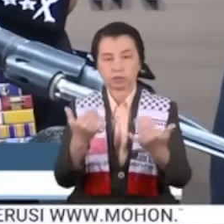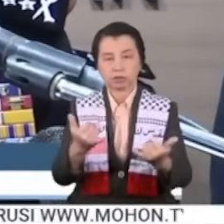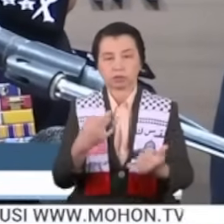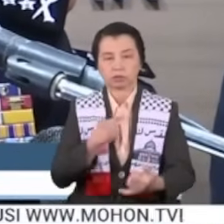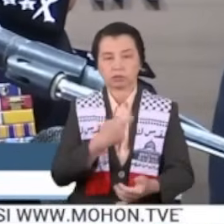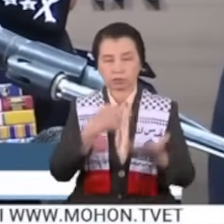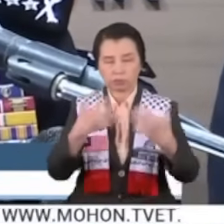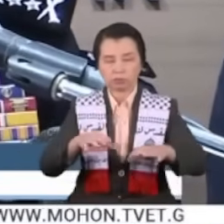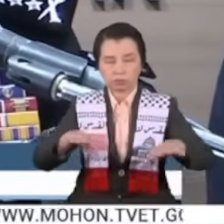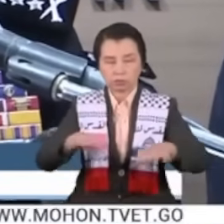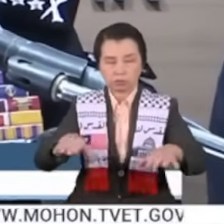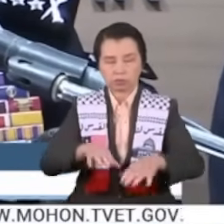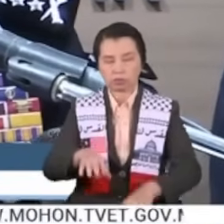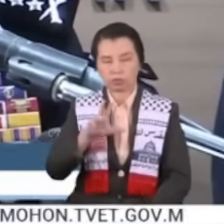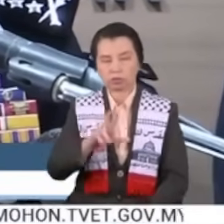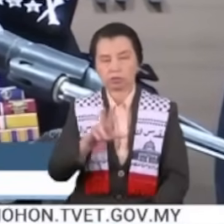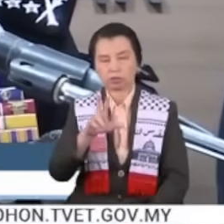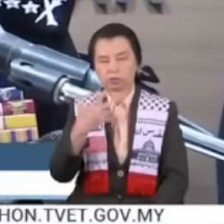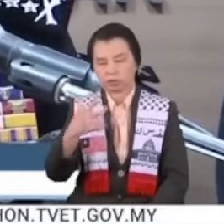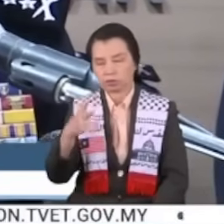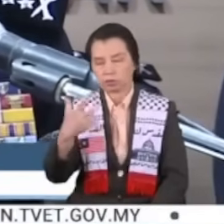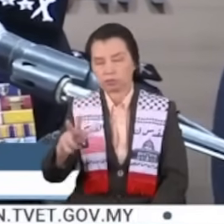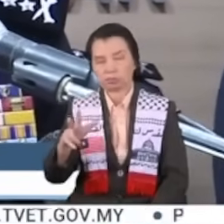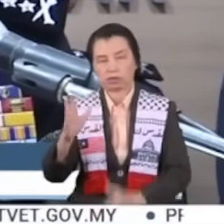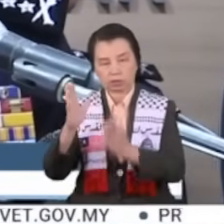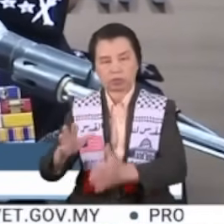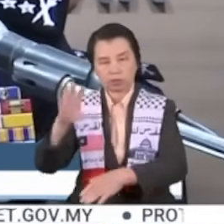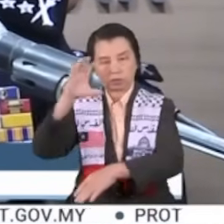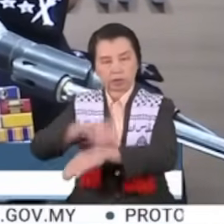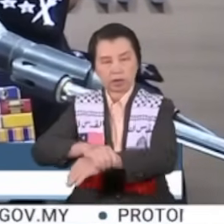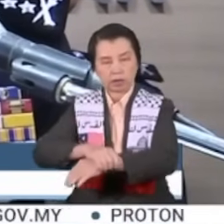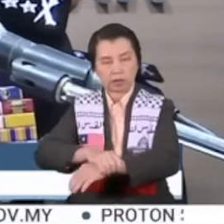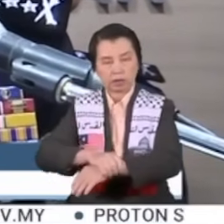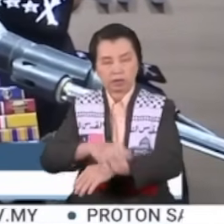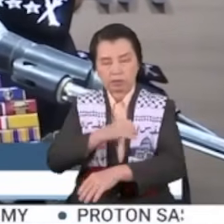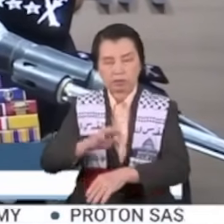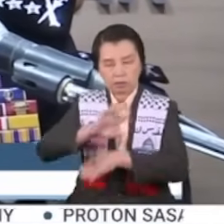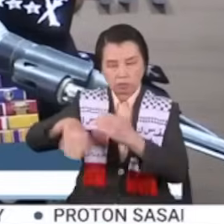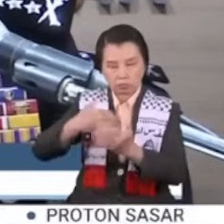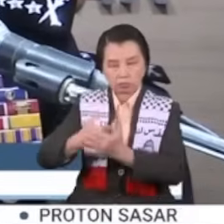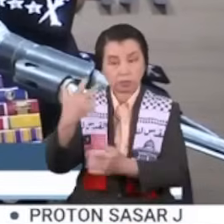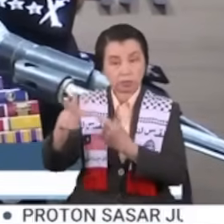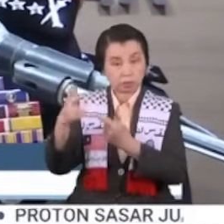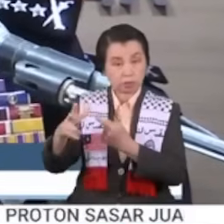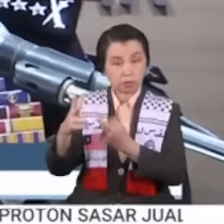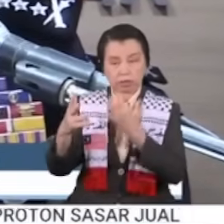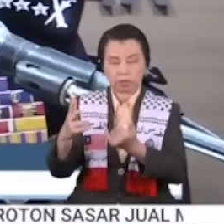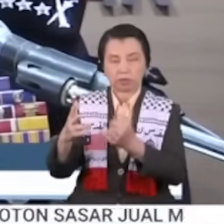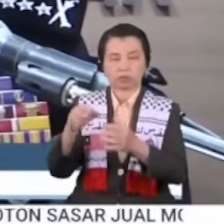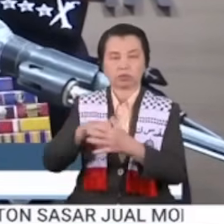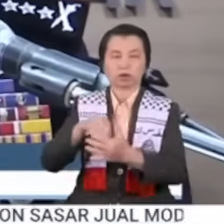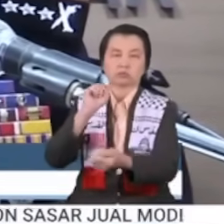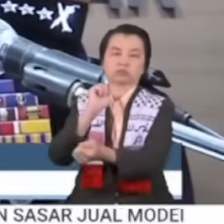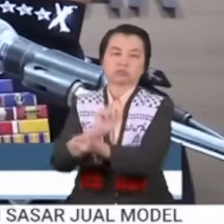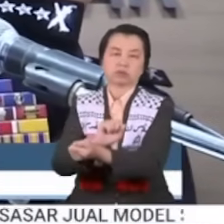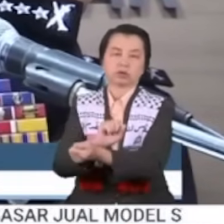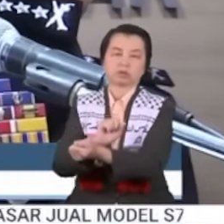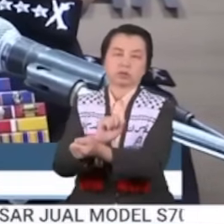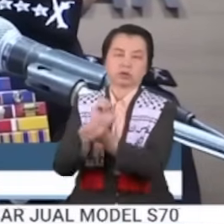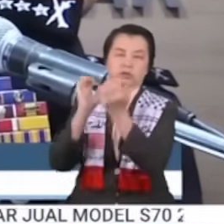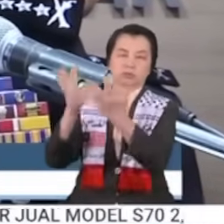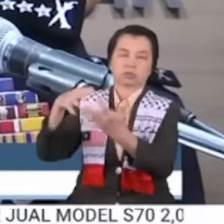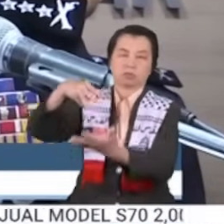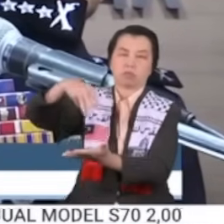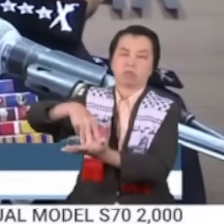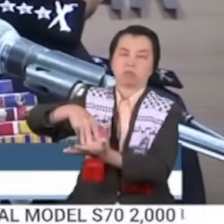kita telah membuat seramai 30 13 tangkapan untuk siasatan dan kesemua orang ni masih lagi dalam Ran jadi Selepas